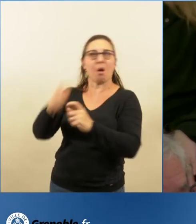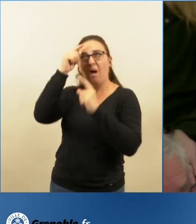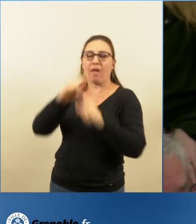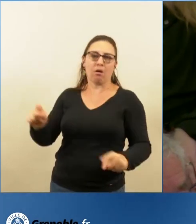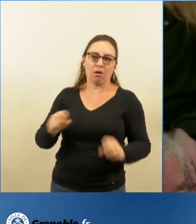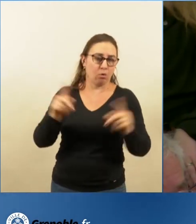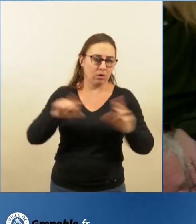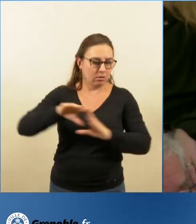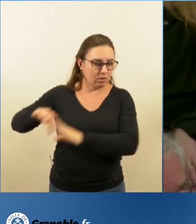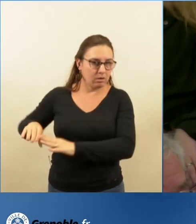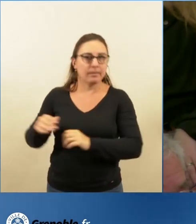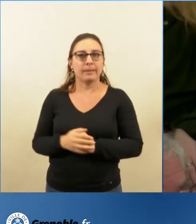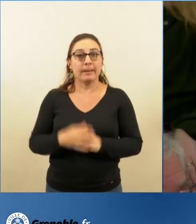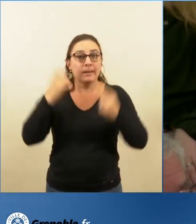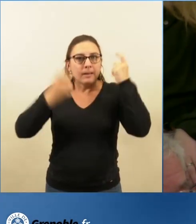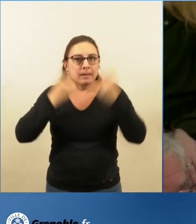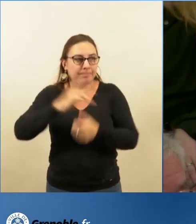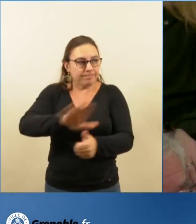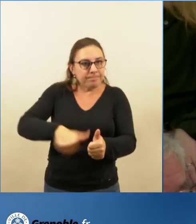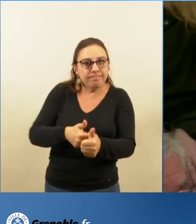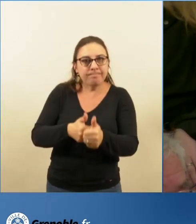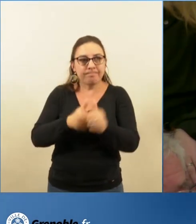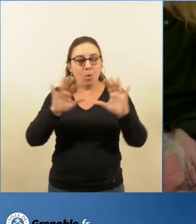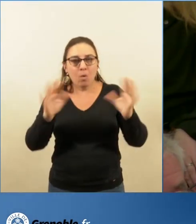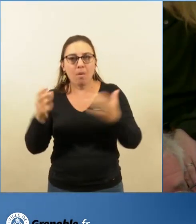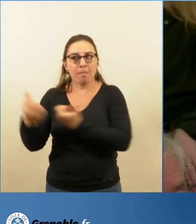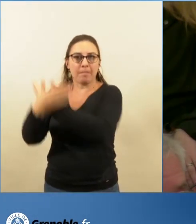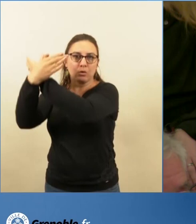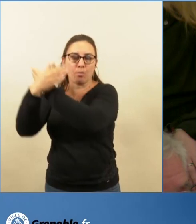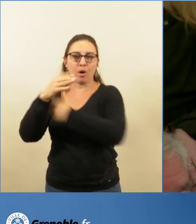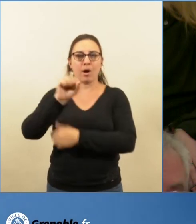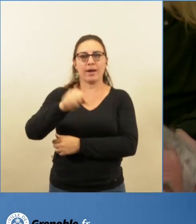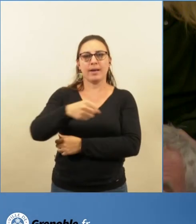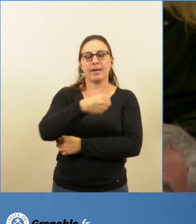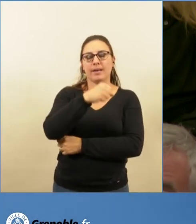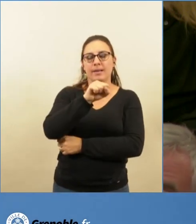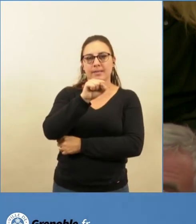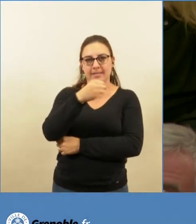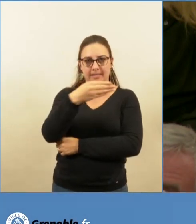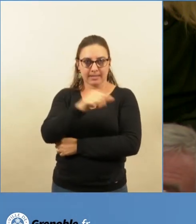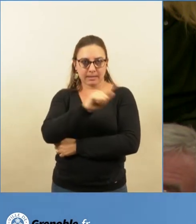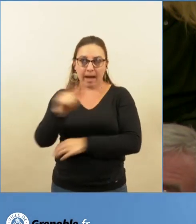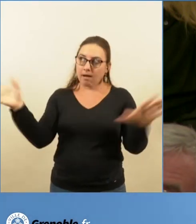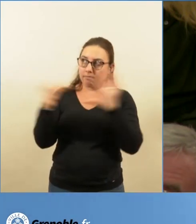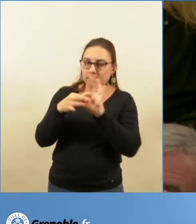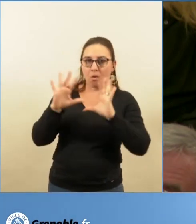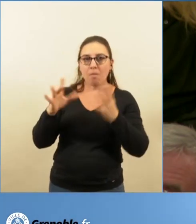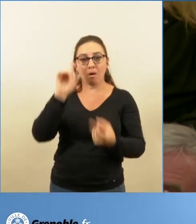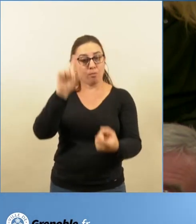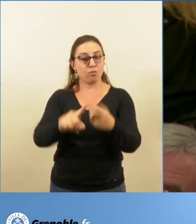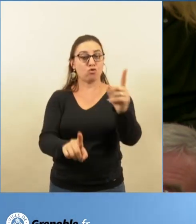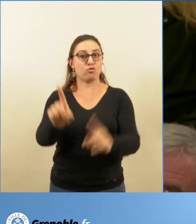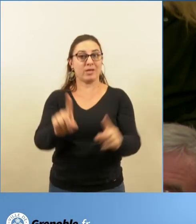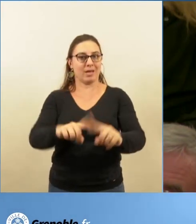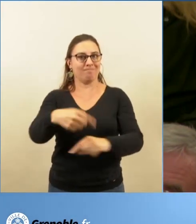c'est effectivement quels sont les mesures d'accompagnement que prévoient la métropole et le SMAG pour la mise en oeuvre de cette ZFE à compter de juillet prochain